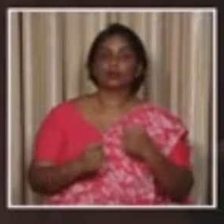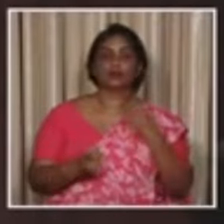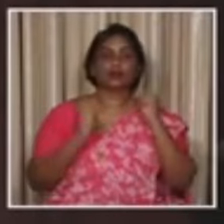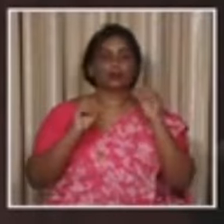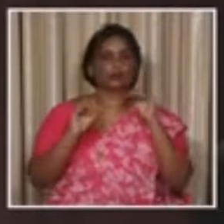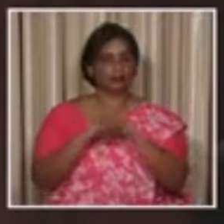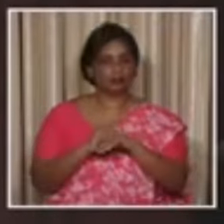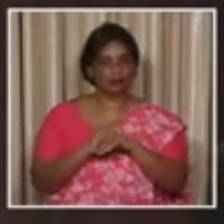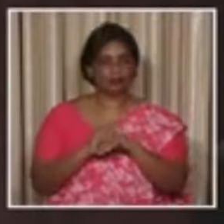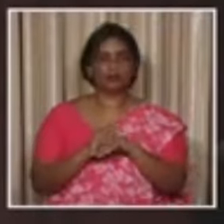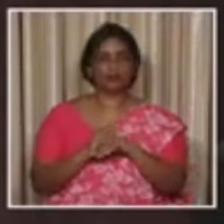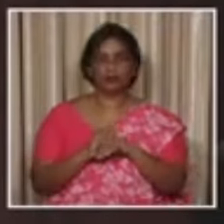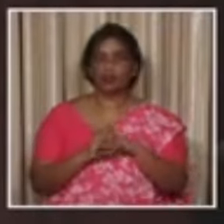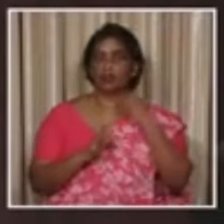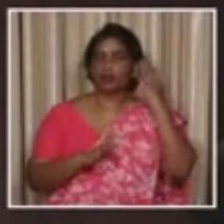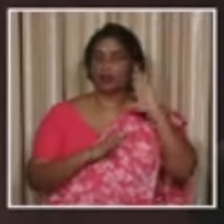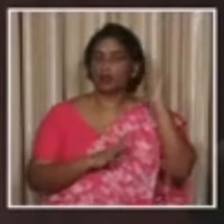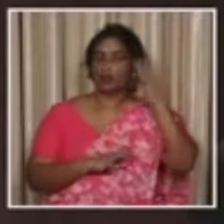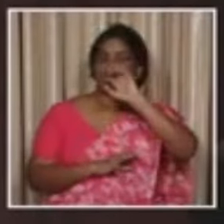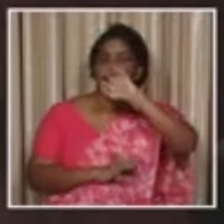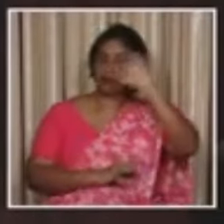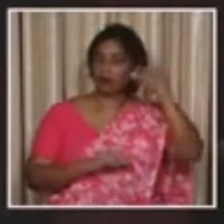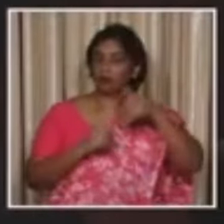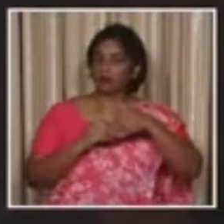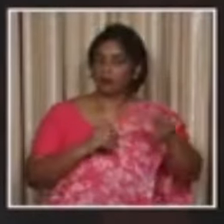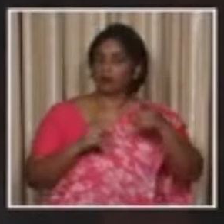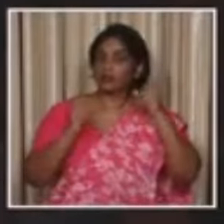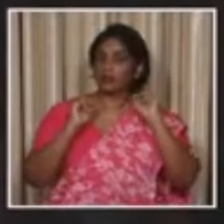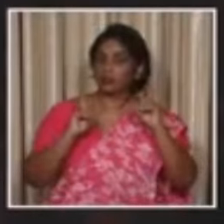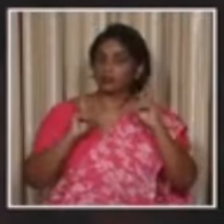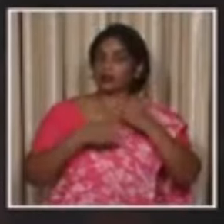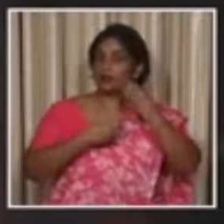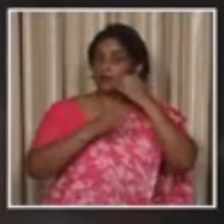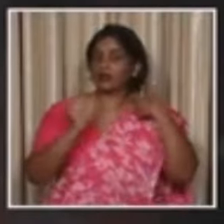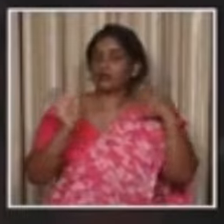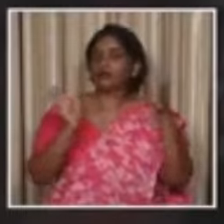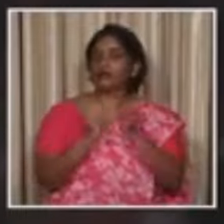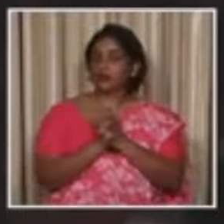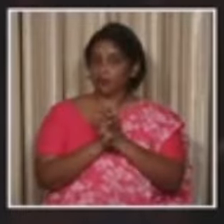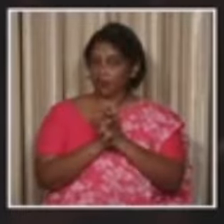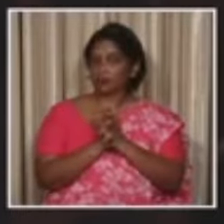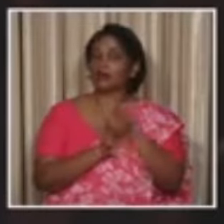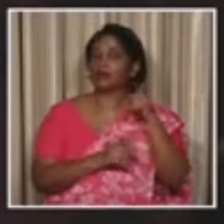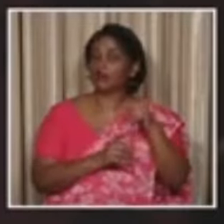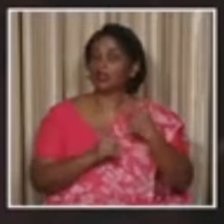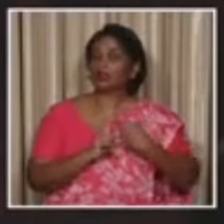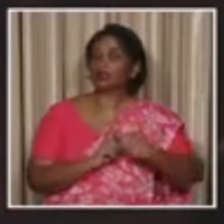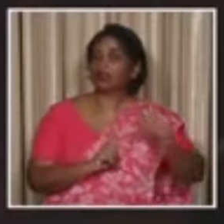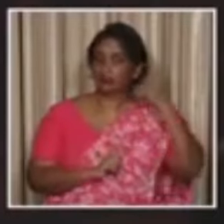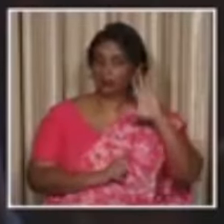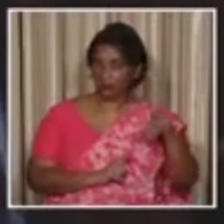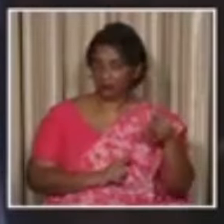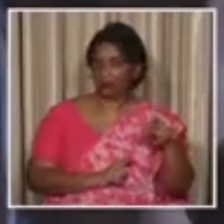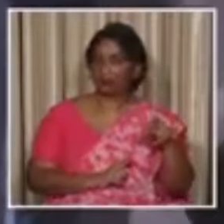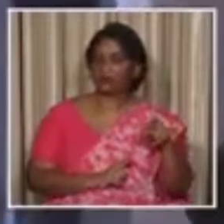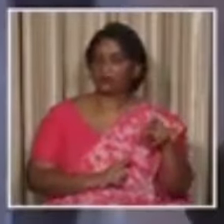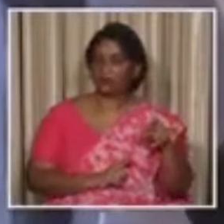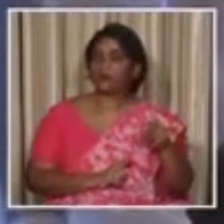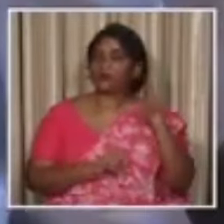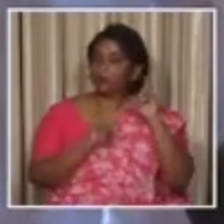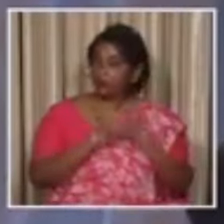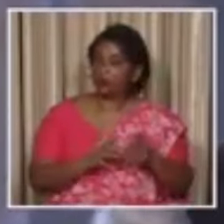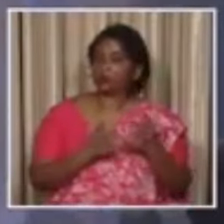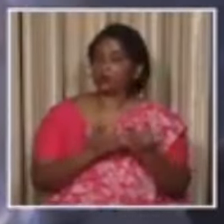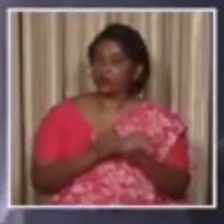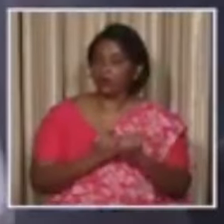කිරුවේ ඉතිහාසය. ලෝකේ අනෙක් රටවල් මේ වෙනකොට ක්‍රීඩාවට විද්‍යාව ගෙනල්ලා ඔවුන් ඒකෙන් දියුණු වෙලා තියෙනවා. ඒකට